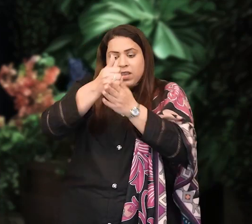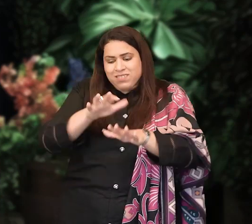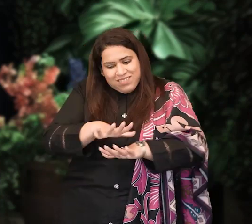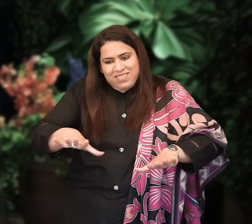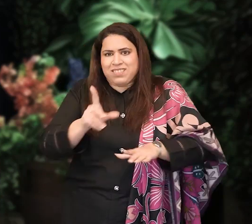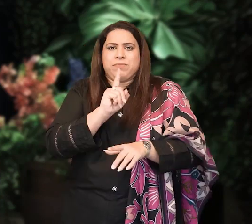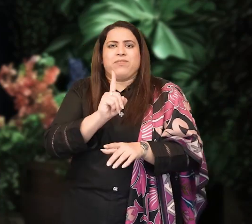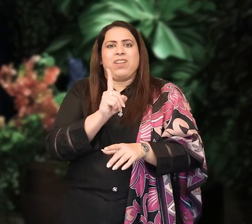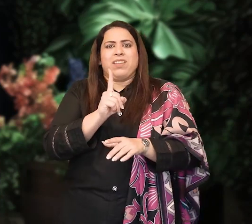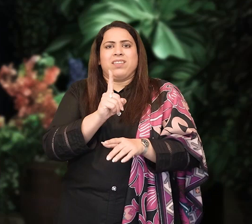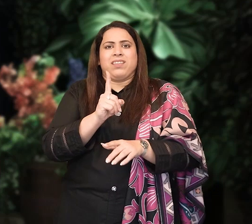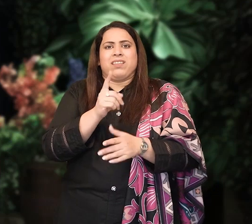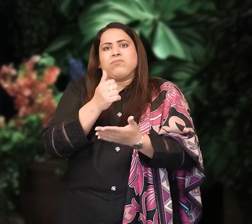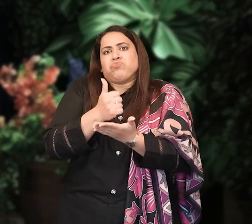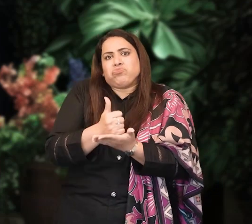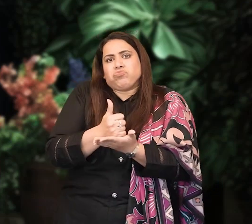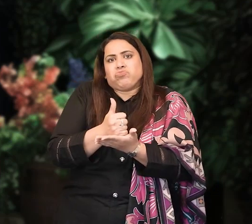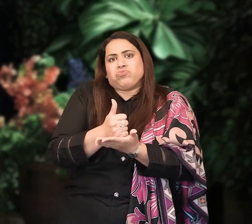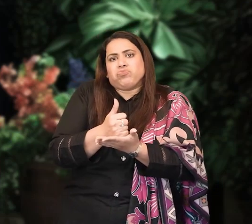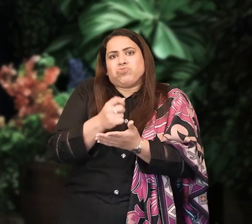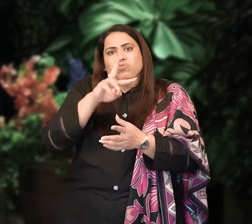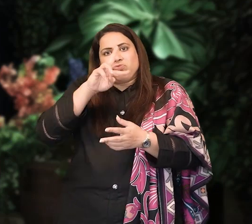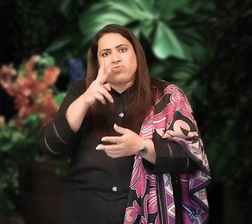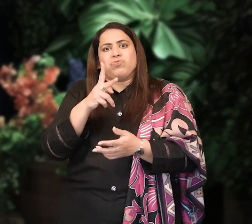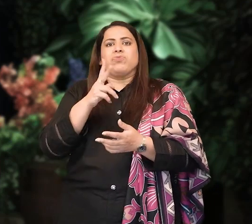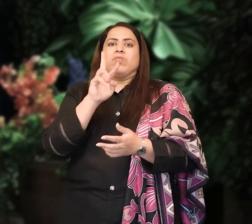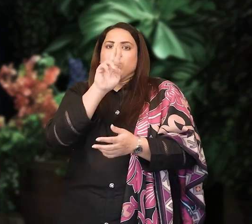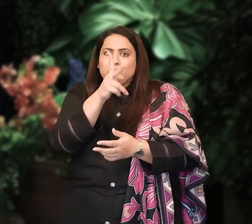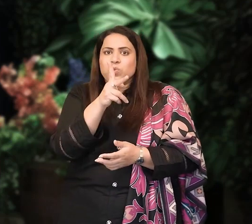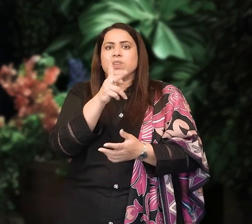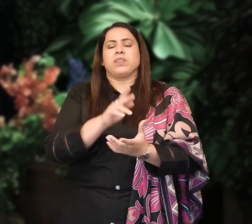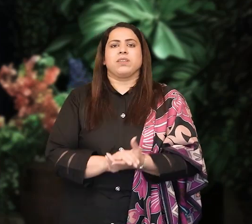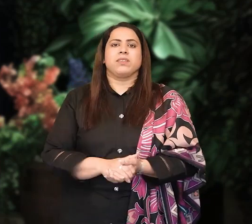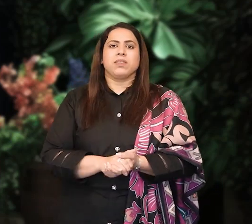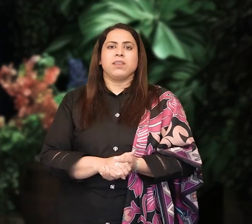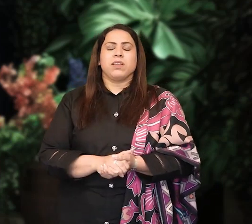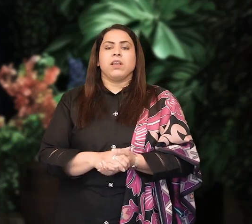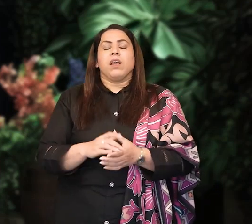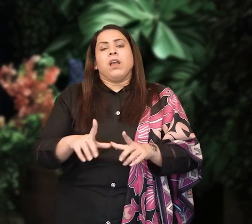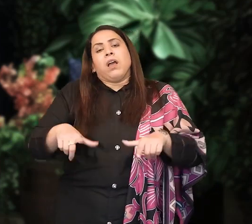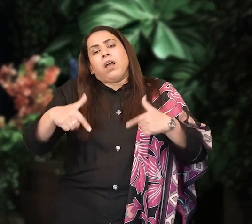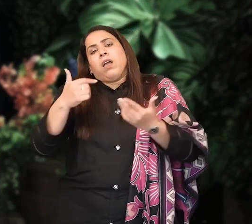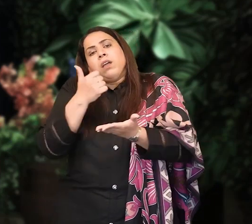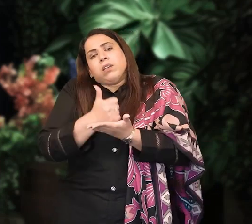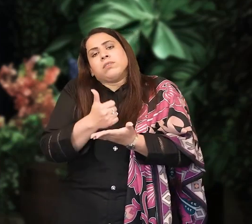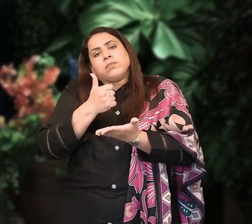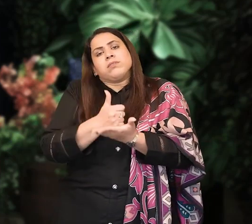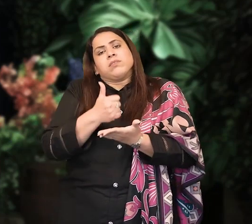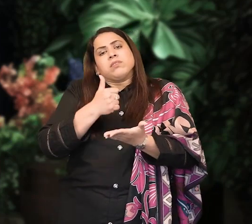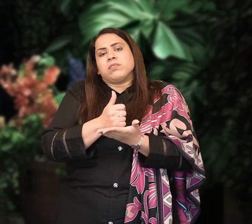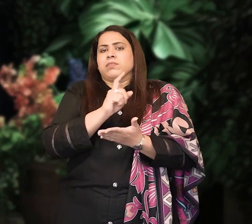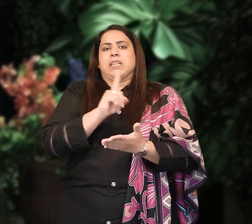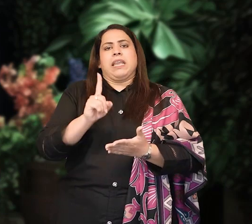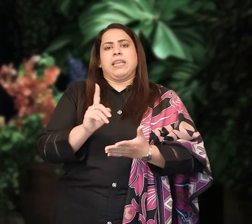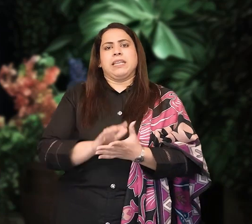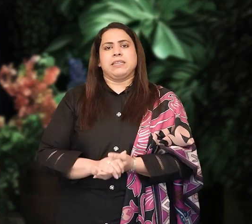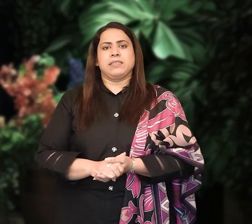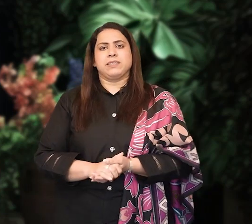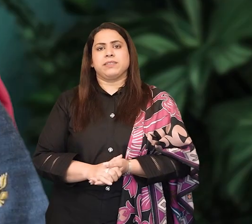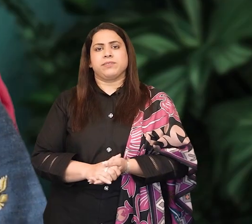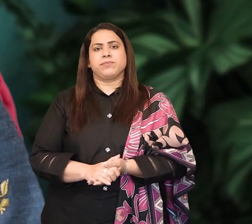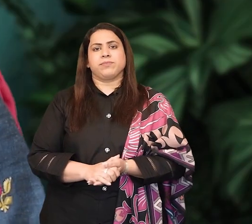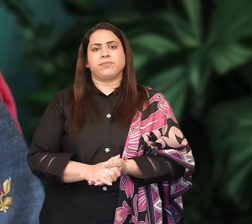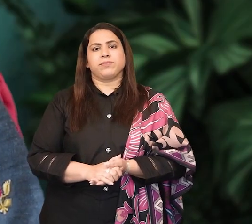फ्लश होता है उसको यूज़ नहीं करना, क्योंकि आप स्क्वाटिंग पोजीशन ना करें, वो आपके लिए ठीक नहीं है। प्रोलॉन्ग सिटिंग या प्रोलॉन्ग स्टैंडिंग की कोई भी एक्टिविटी आप नहीं कर